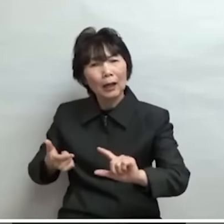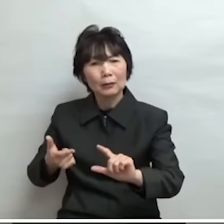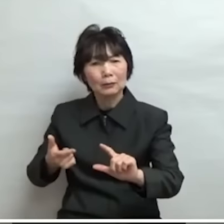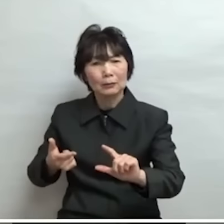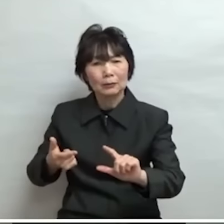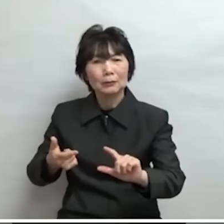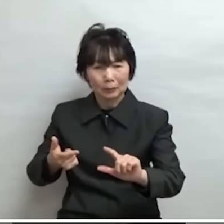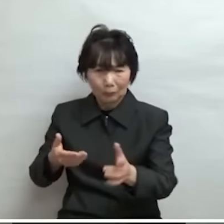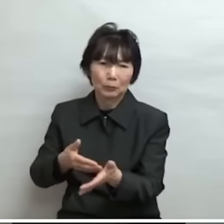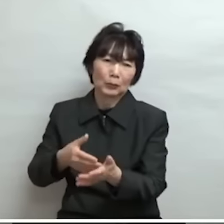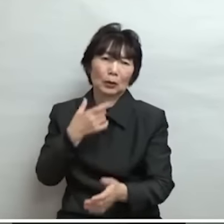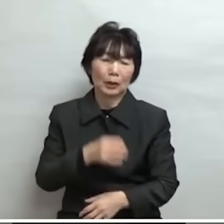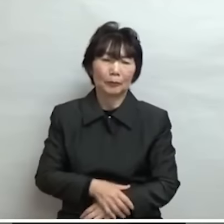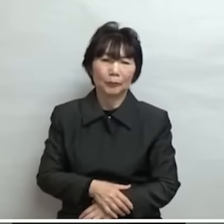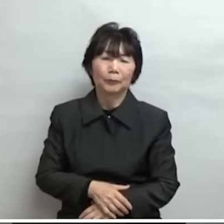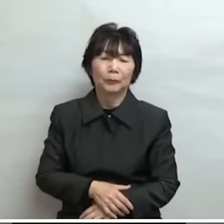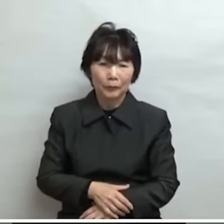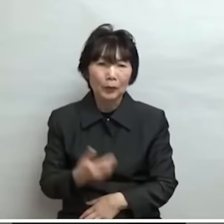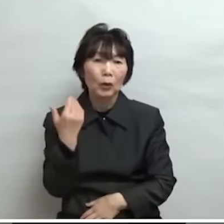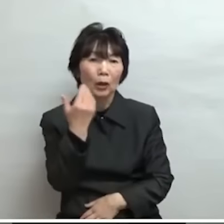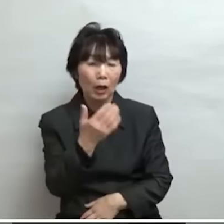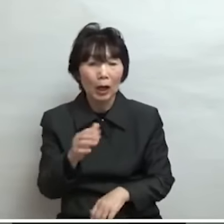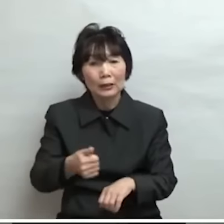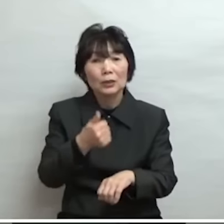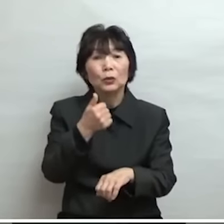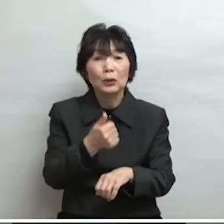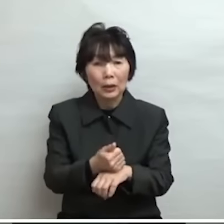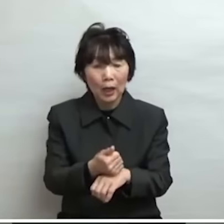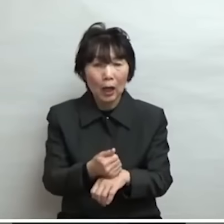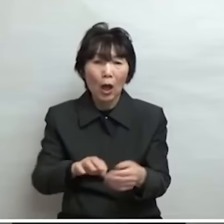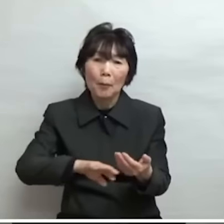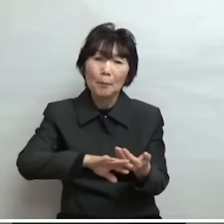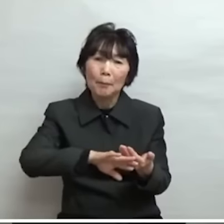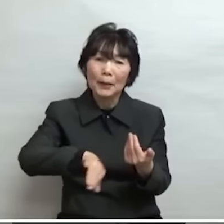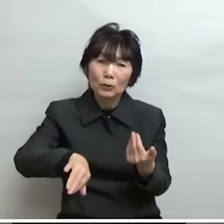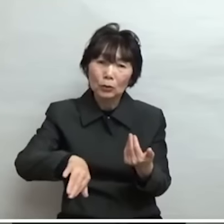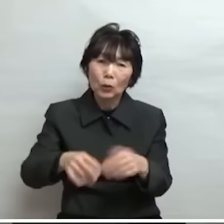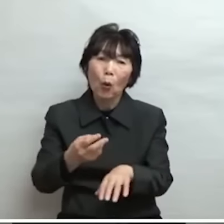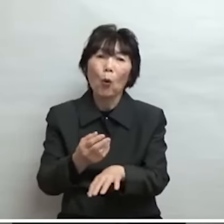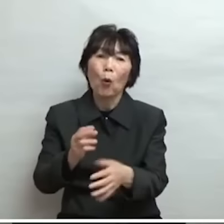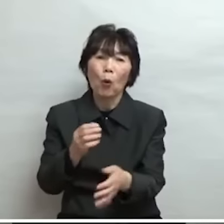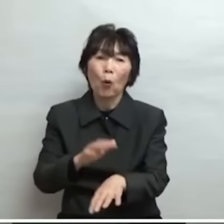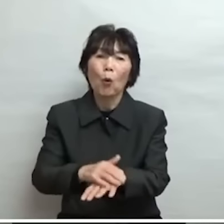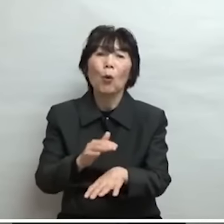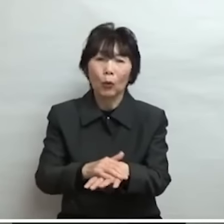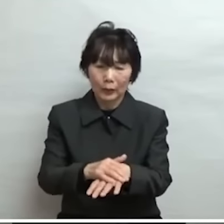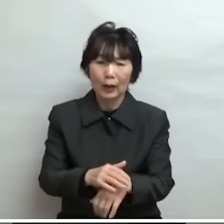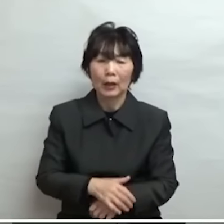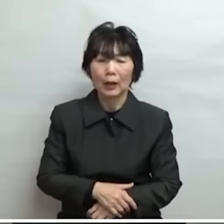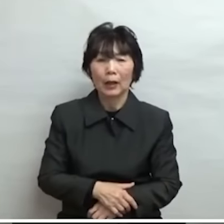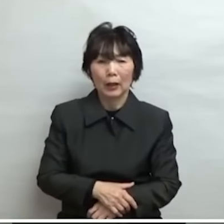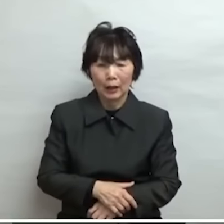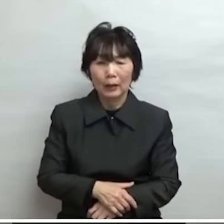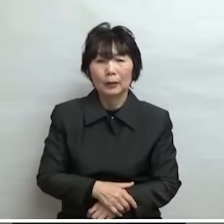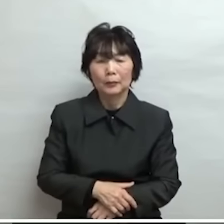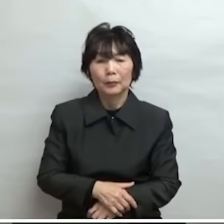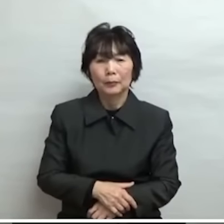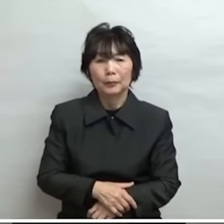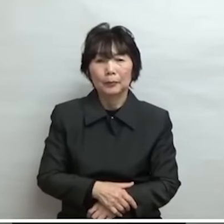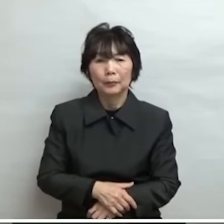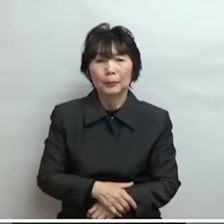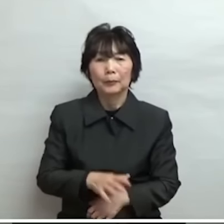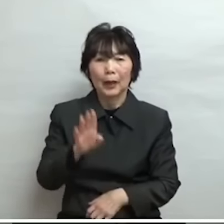ておきたい。 それはわかります。はい、じゃあ知事として別の方法でこう群馬特有のね、こういった過去のについてですね、こ